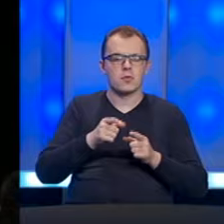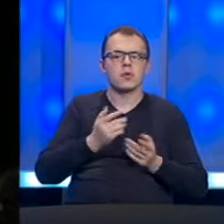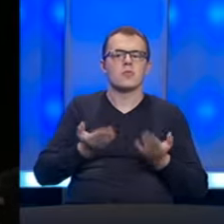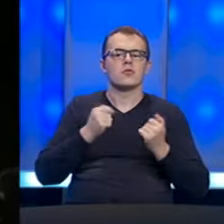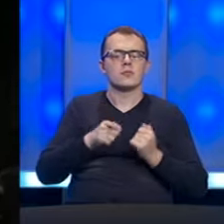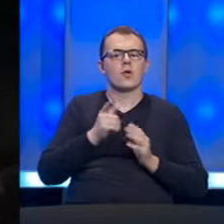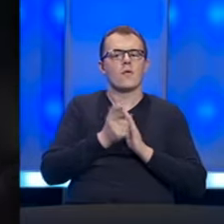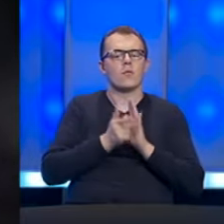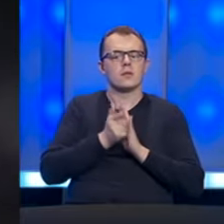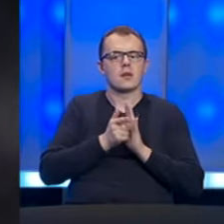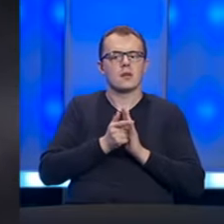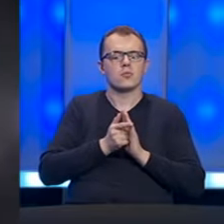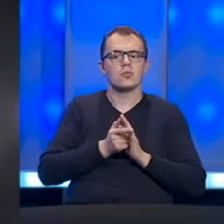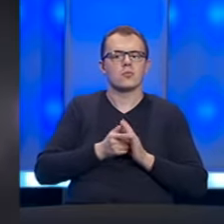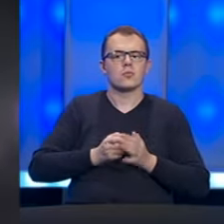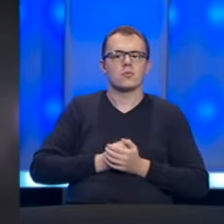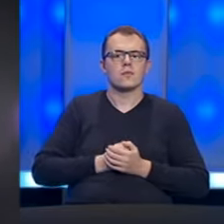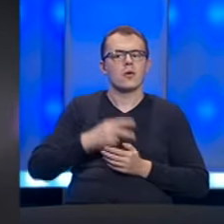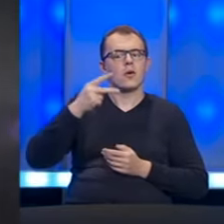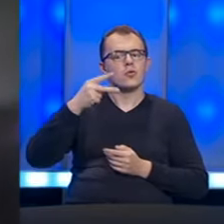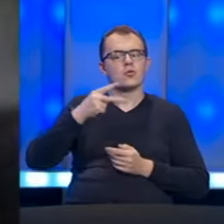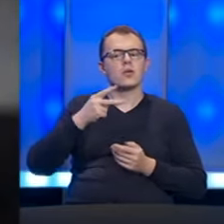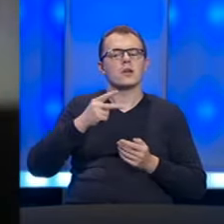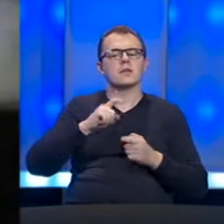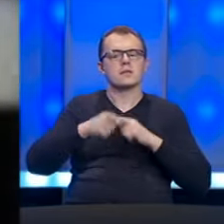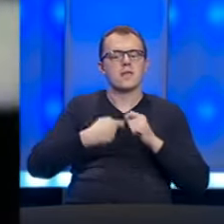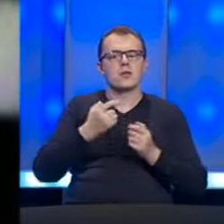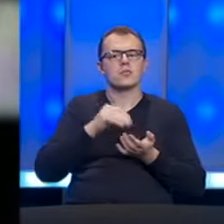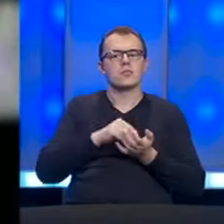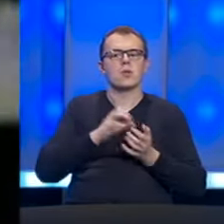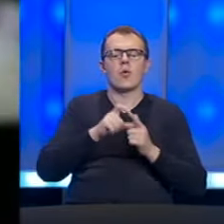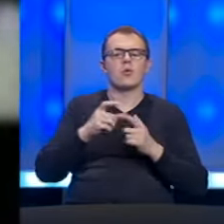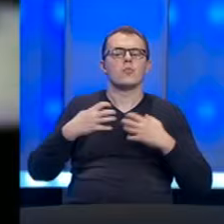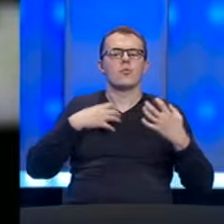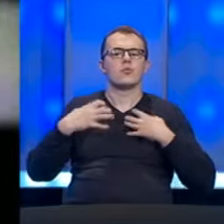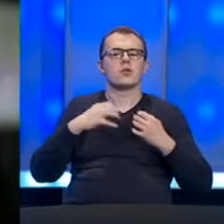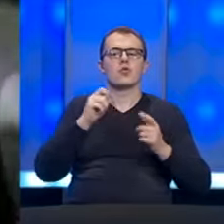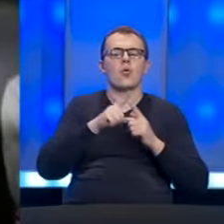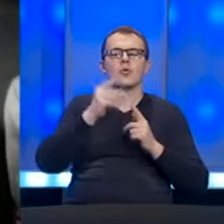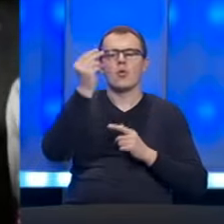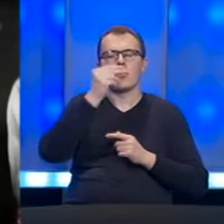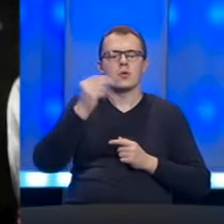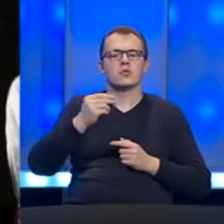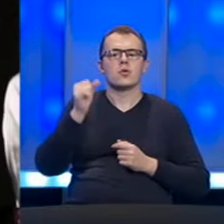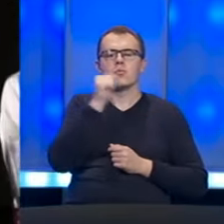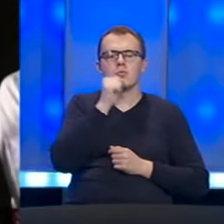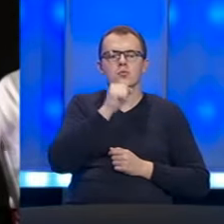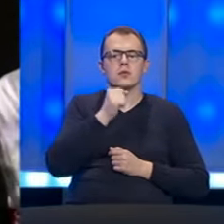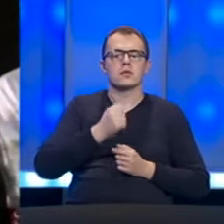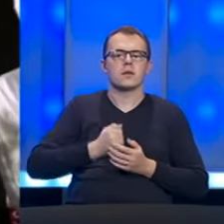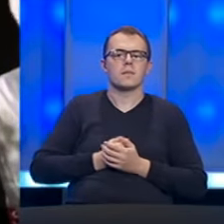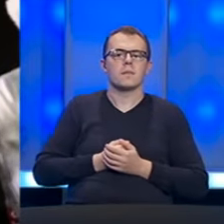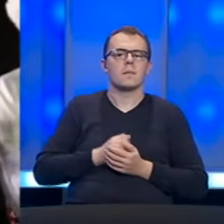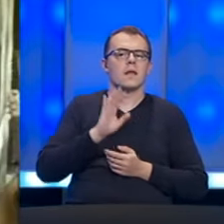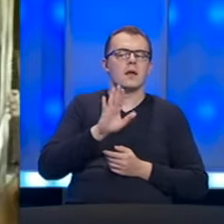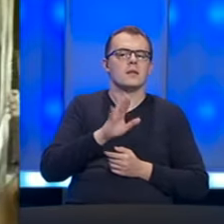ovom momentu druge su stvari potrebnije od pozorišta, od umjetnosti, od muzike. Tako